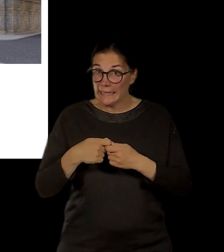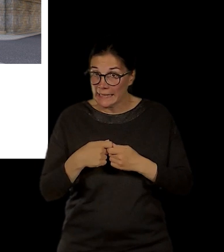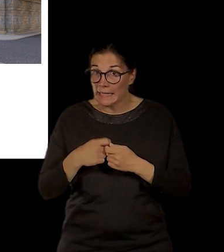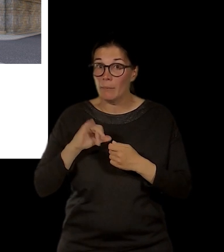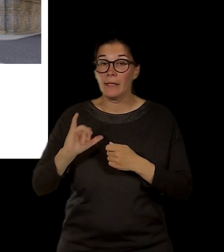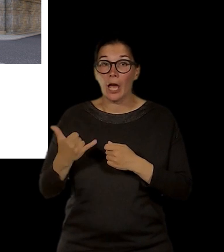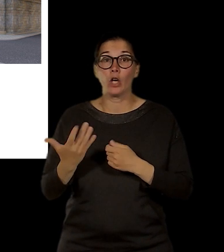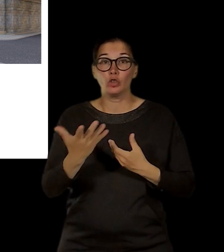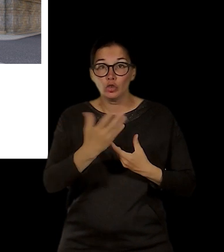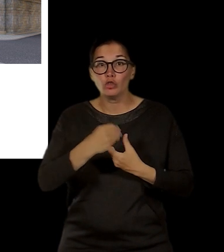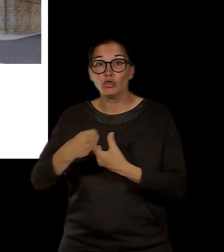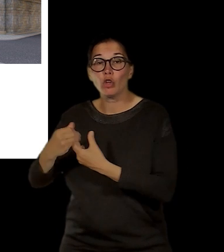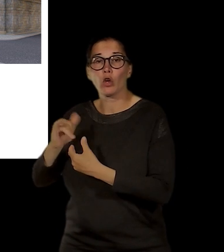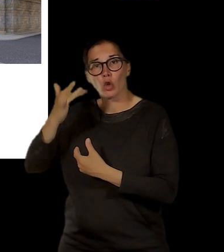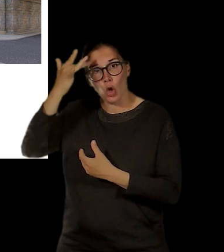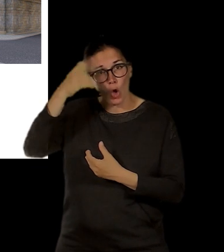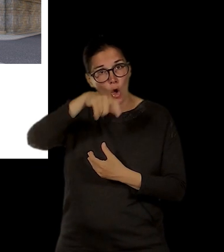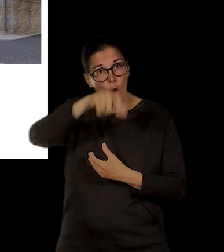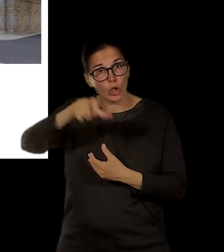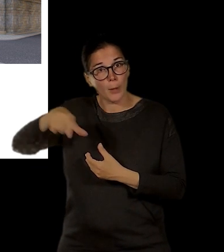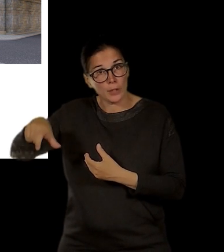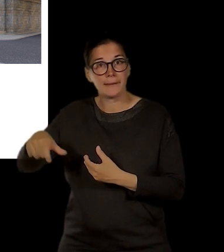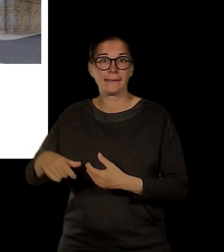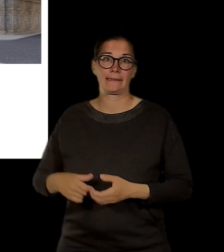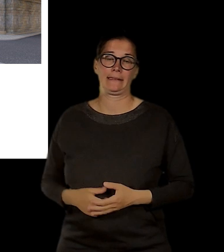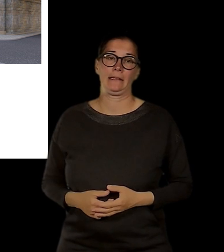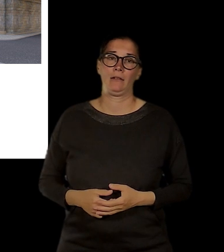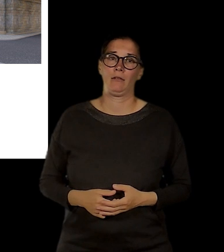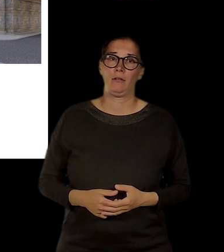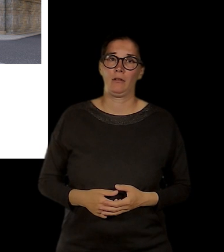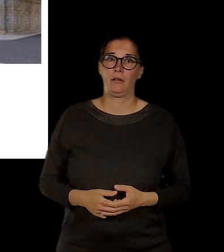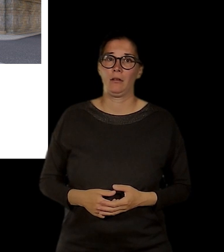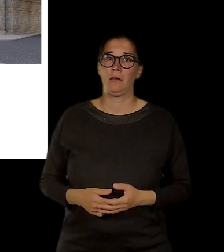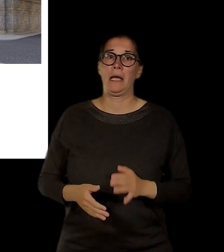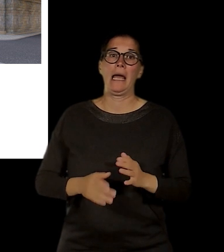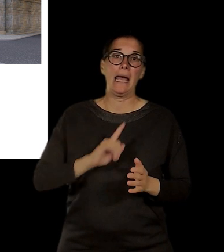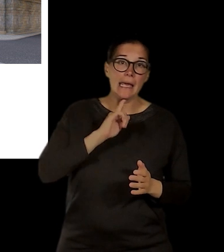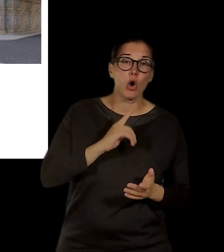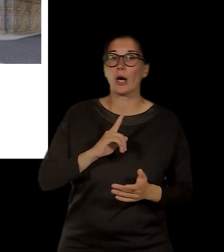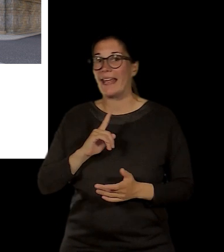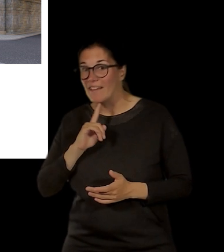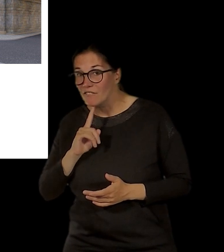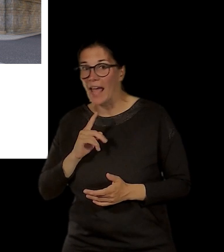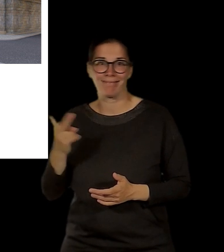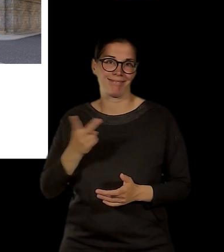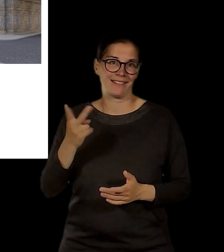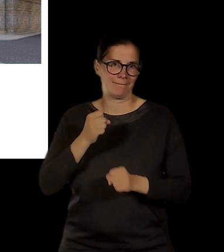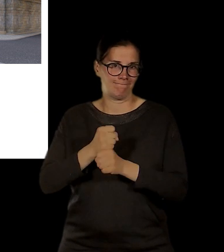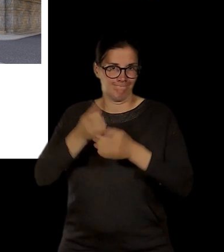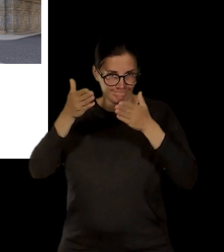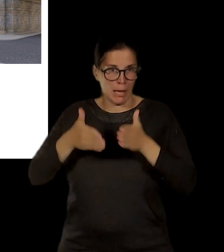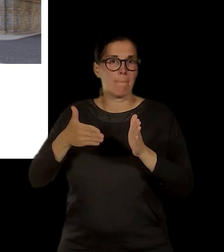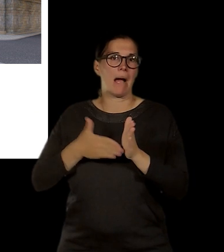o lokální expertízu, která je tady zastoupena Igorem a Ivet, kteří už se dlouhodobě zabývají